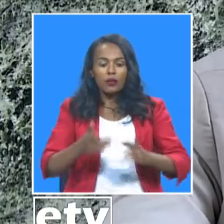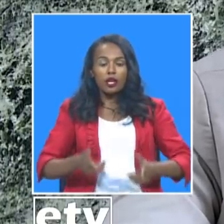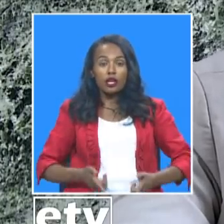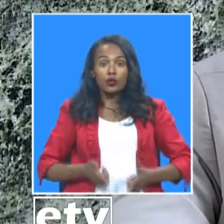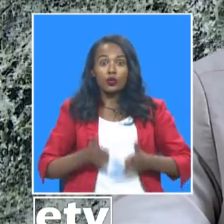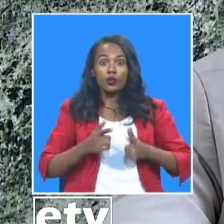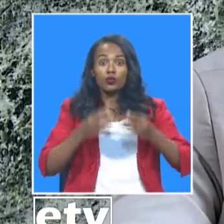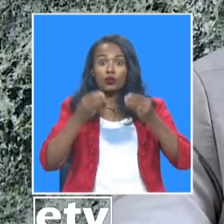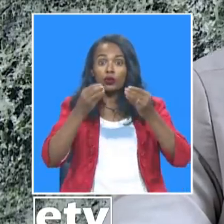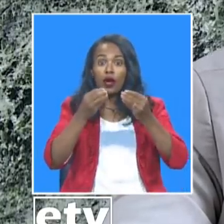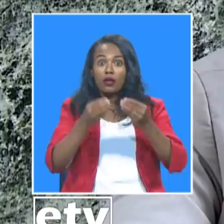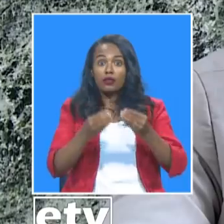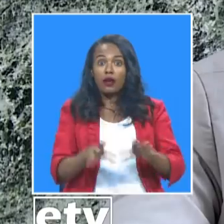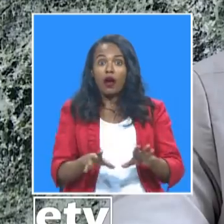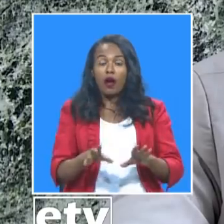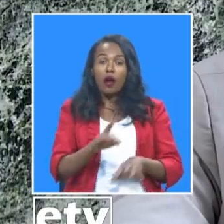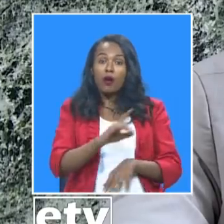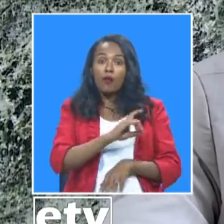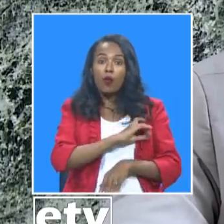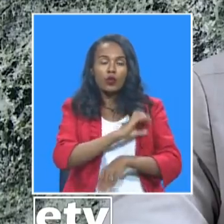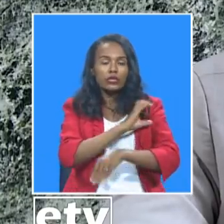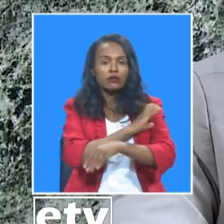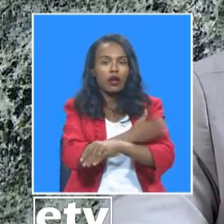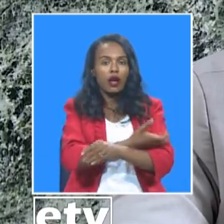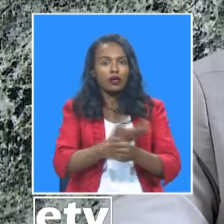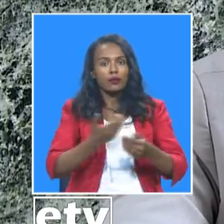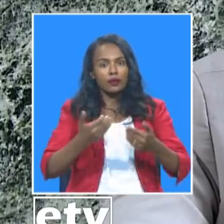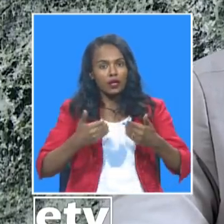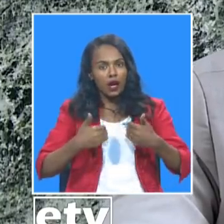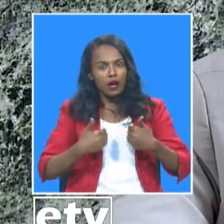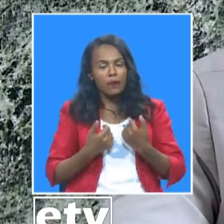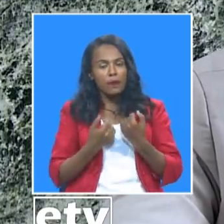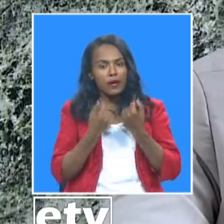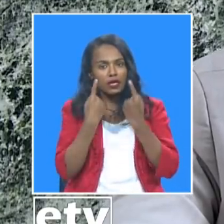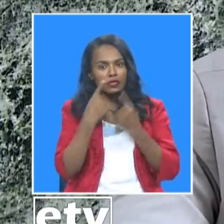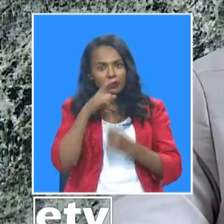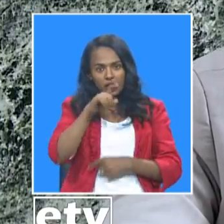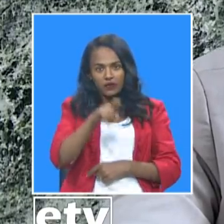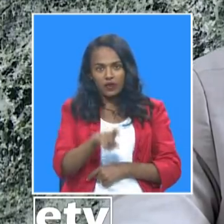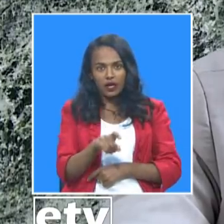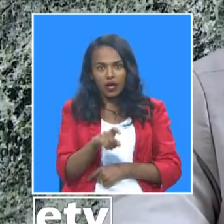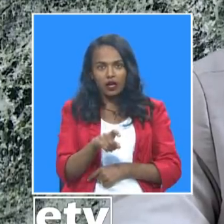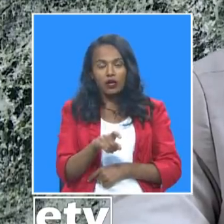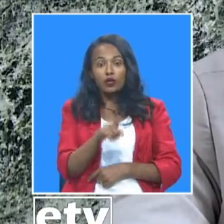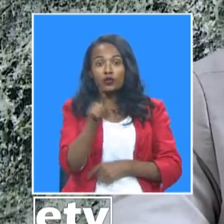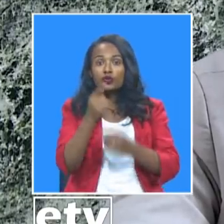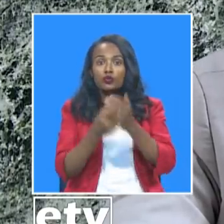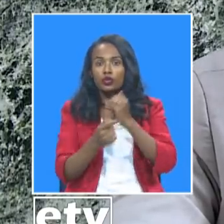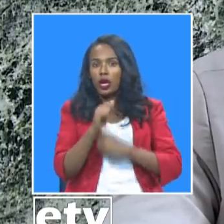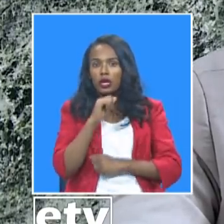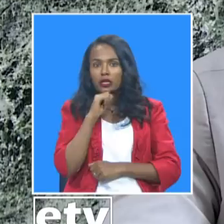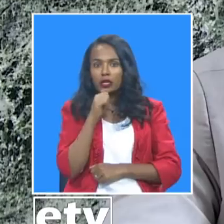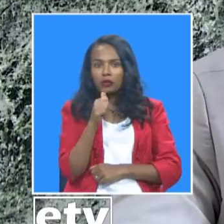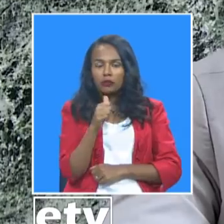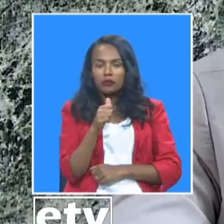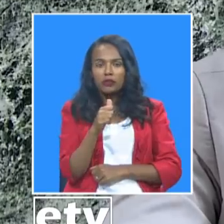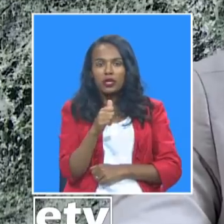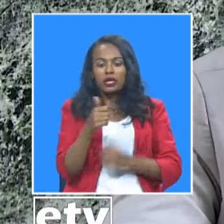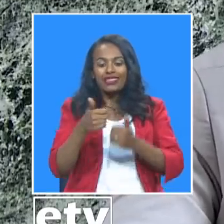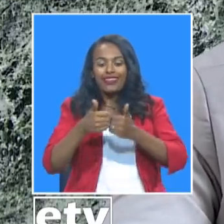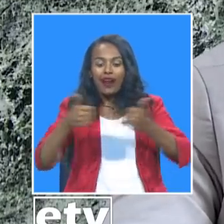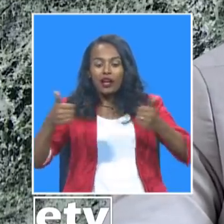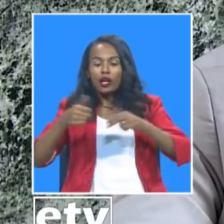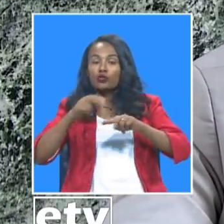በህይወቱን ያጣ የፖሊስ ኃይልም እንዳለ መገንዘብ ያስፈልጋል ማለት ነው። እሱም ብቻ አይደለም